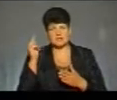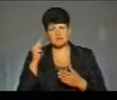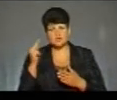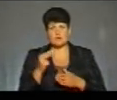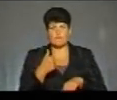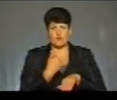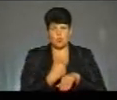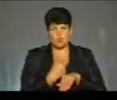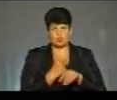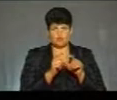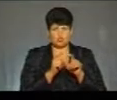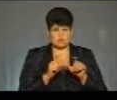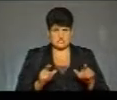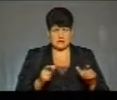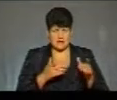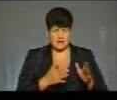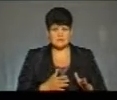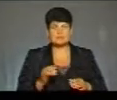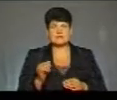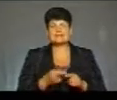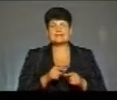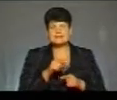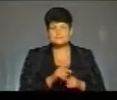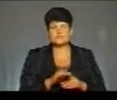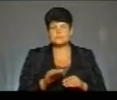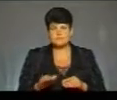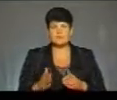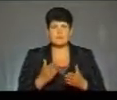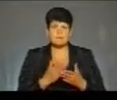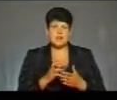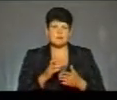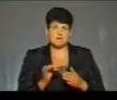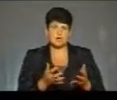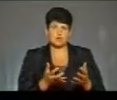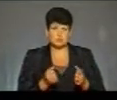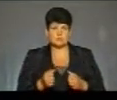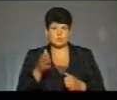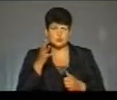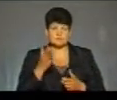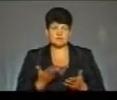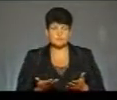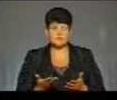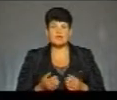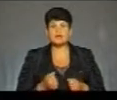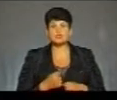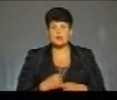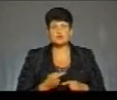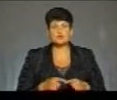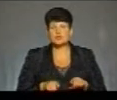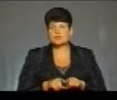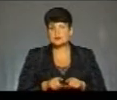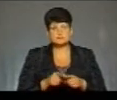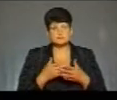саме опорному закладі, і, власне, ці діти, учні, мали би отримувати хороші освітні послуги. На жаль, цього також